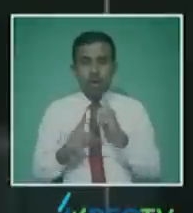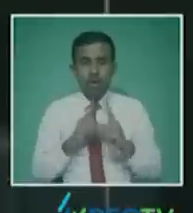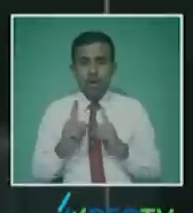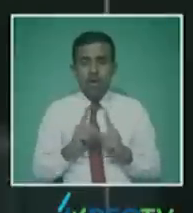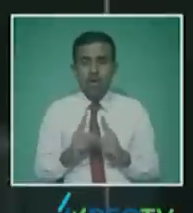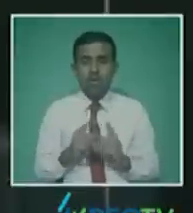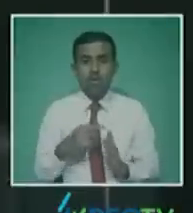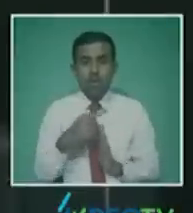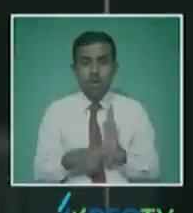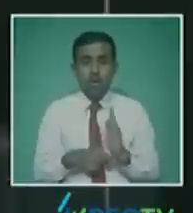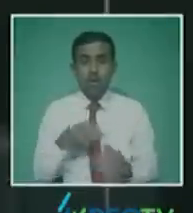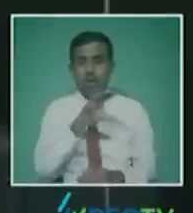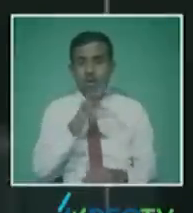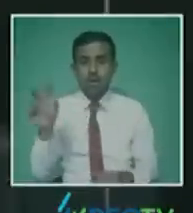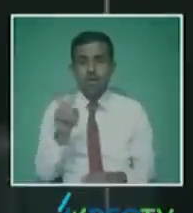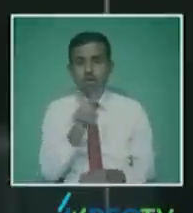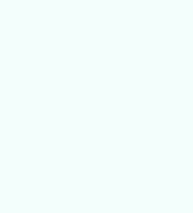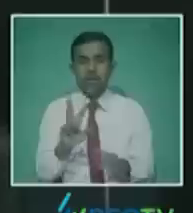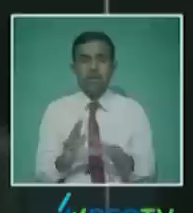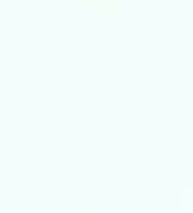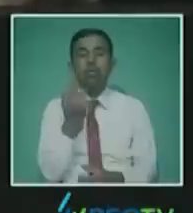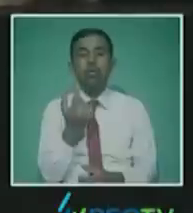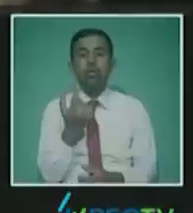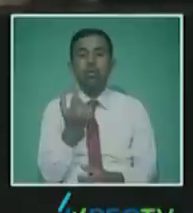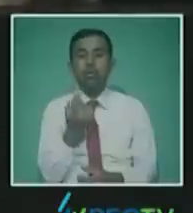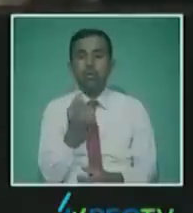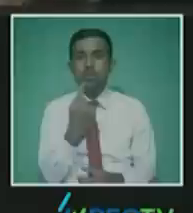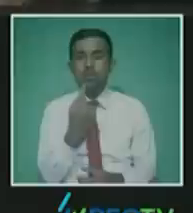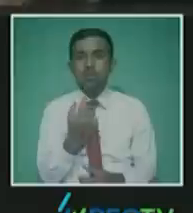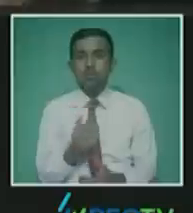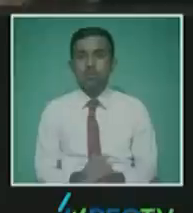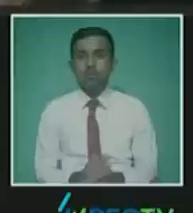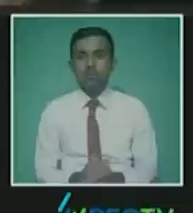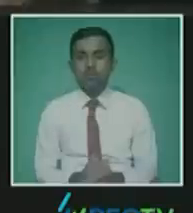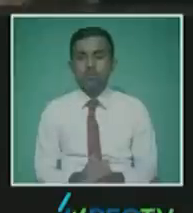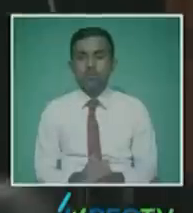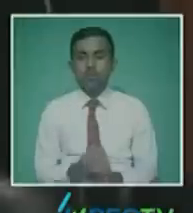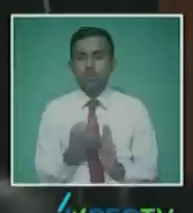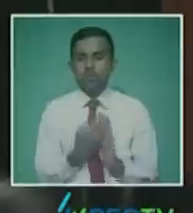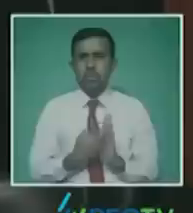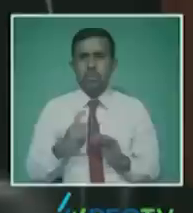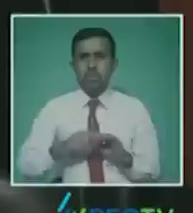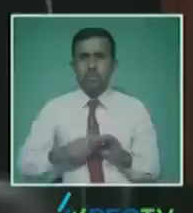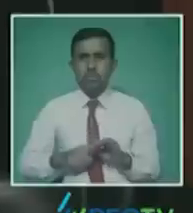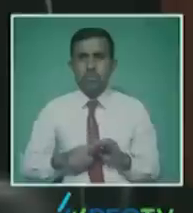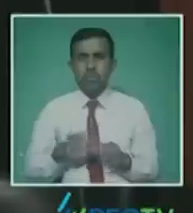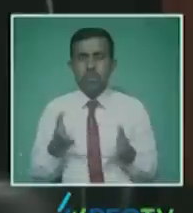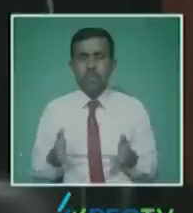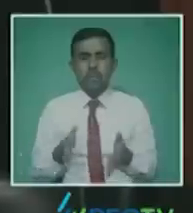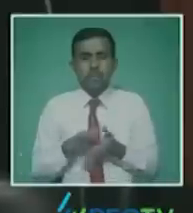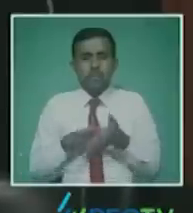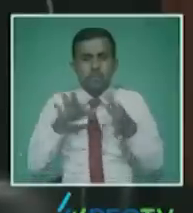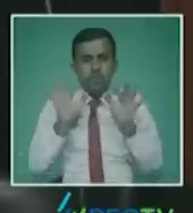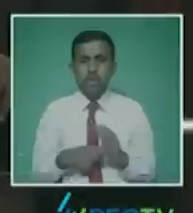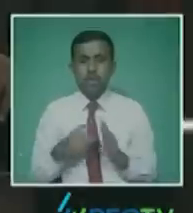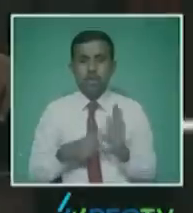කරන්නේ රටවල් දෙකක් අතර තියෙන සම්බන්ධතාවය පිළිබඳව. What is it out of order? It's totally out of order for honorable member to be